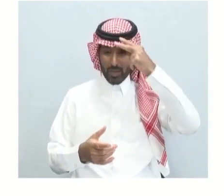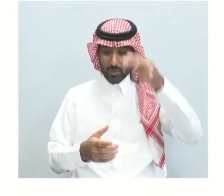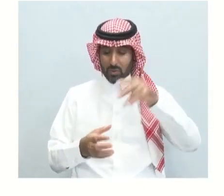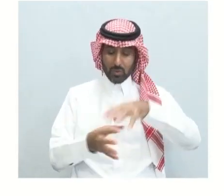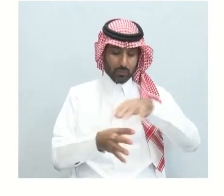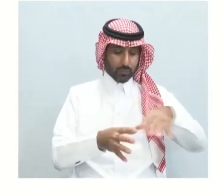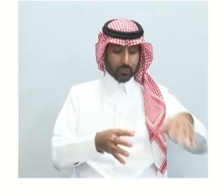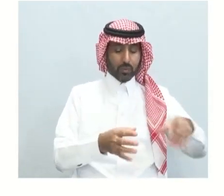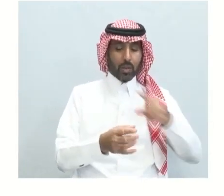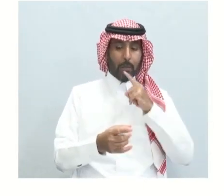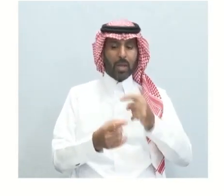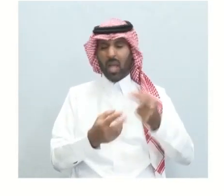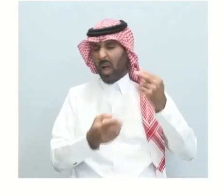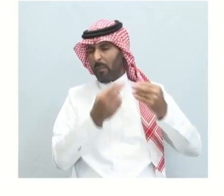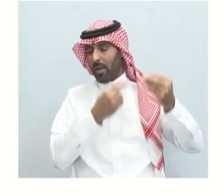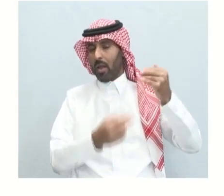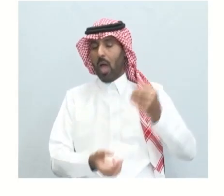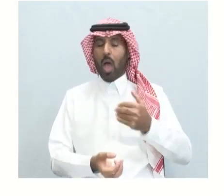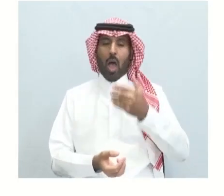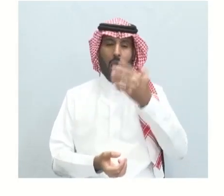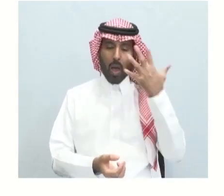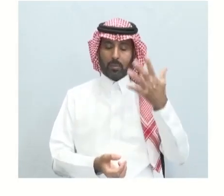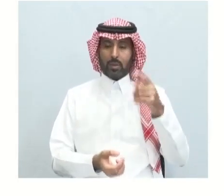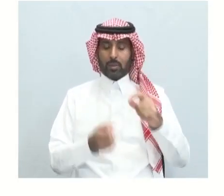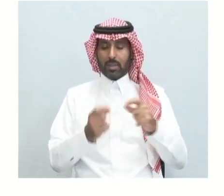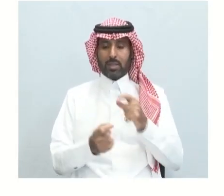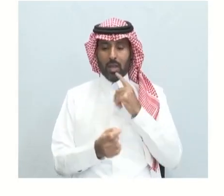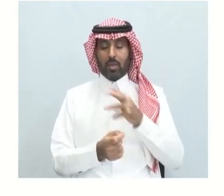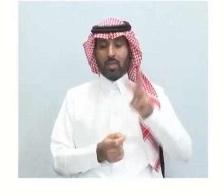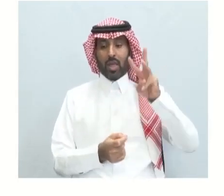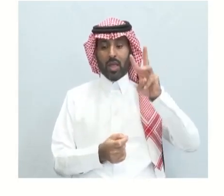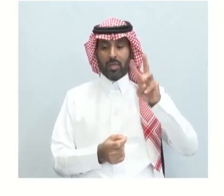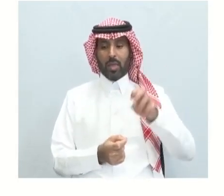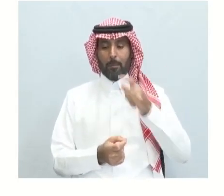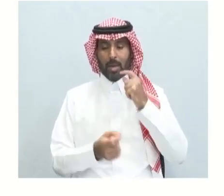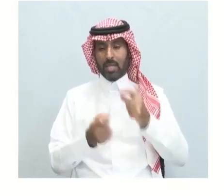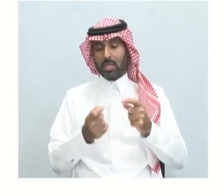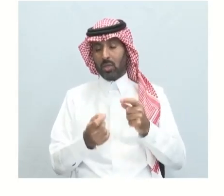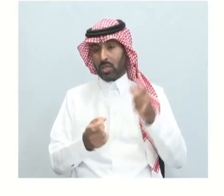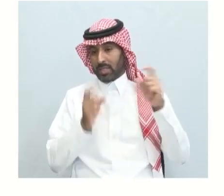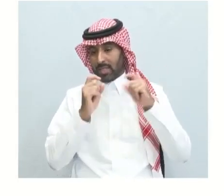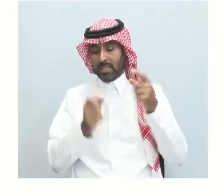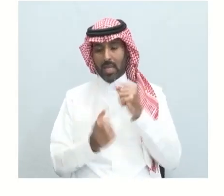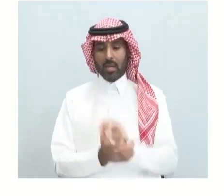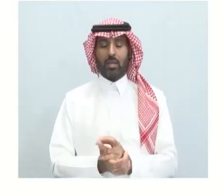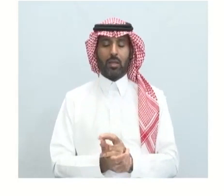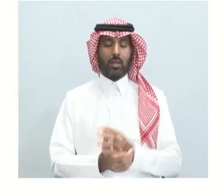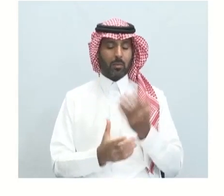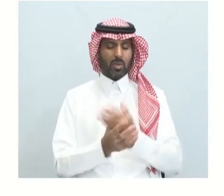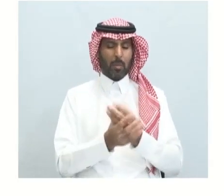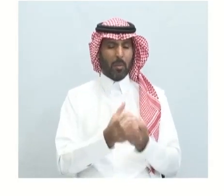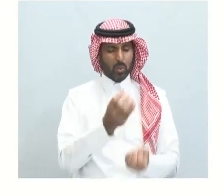بين 5 ملايين سنه و30 مليون سنه وذلك نتيجه